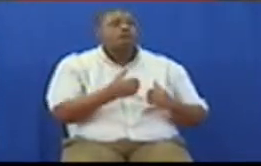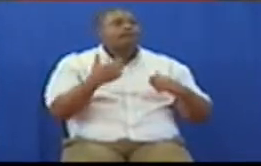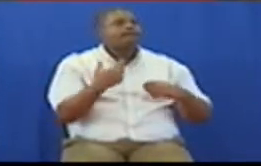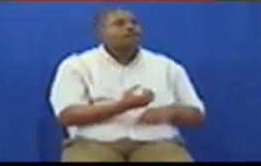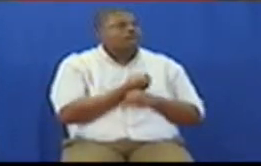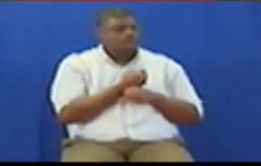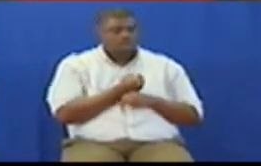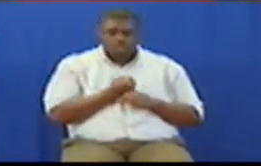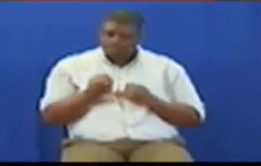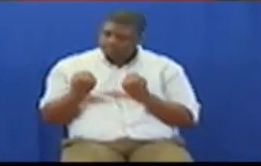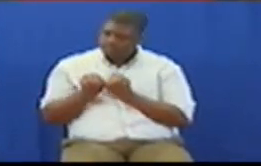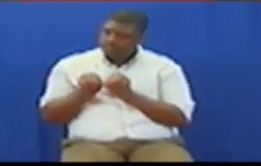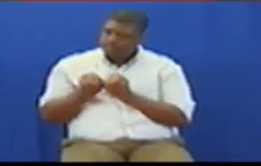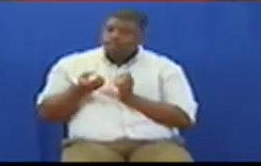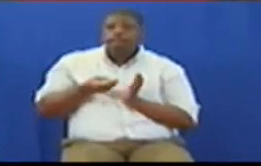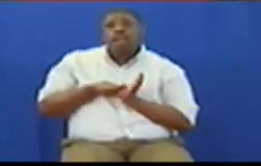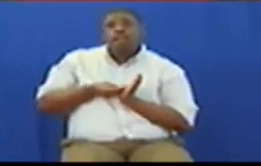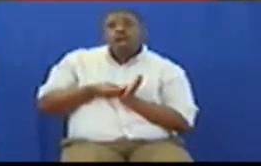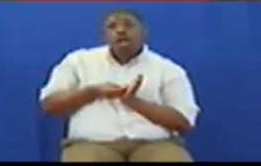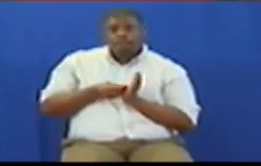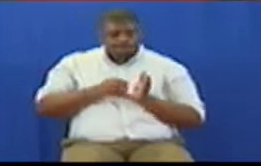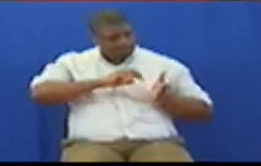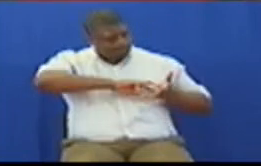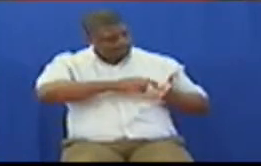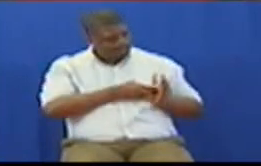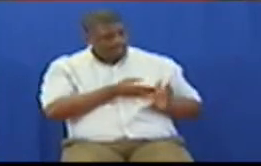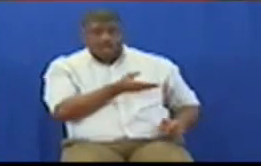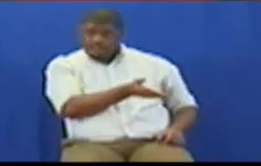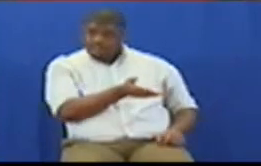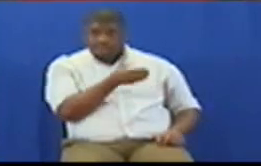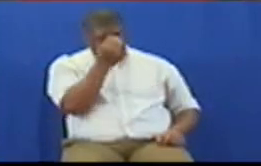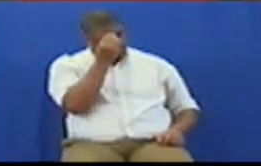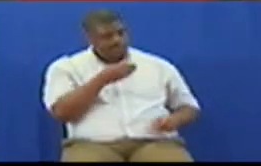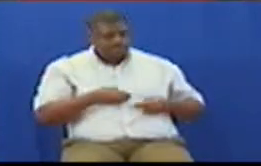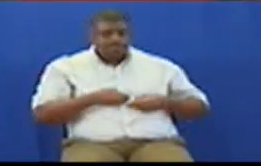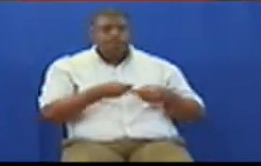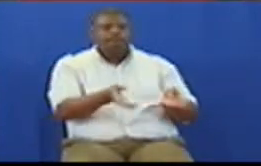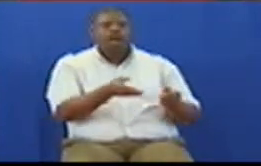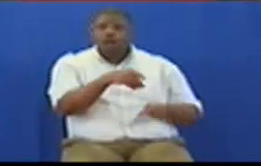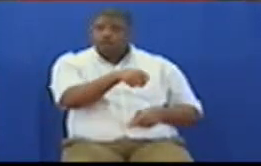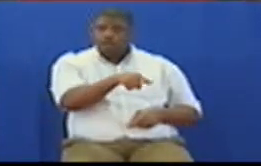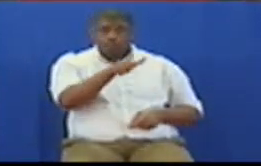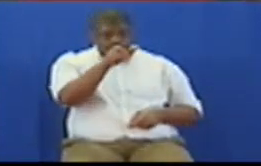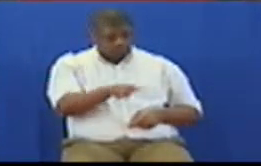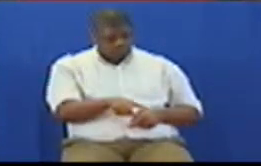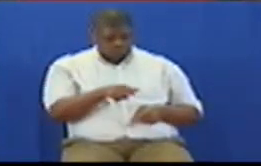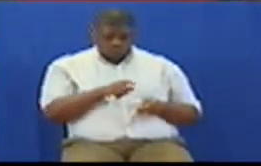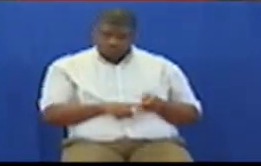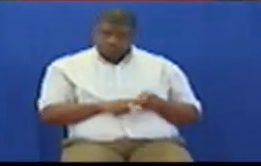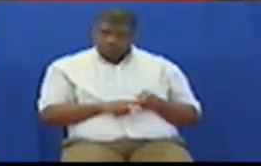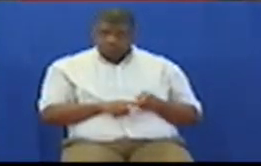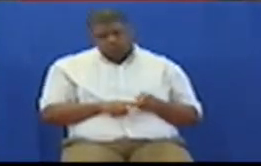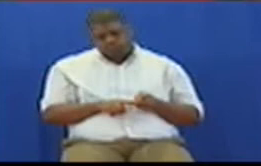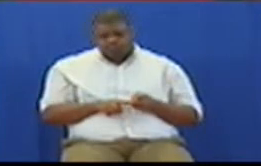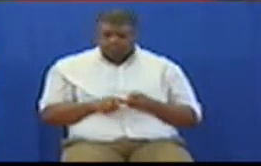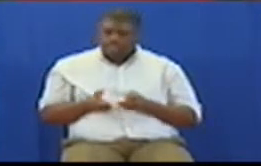wa kutengeneza pesa. Yaani mitaala yetu ya elimu ile inampa mhitimu financial literacy,